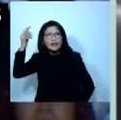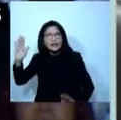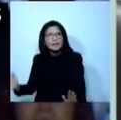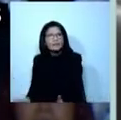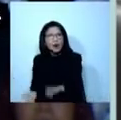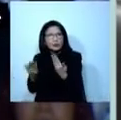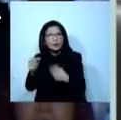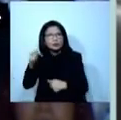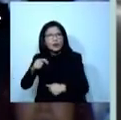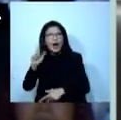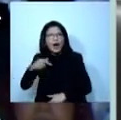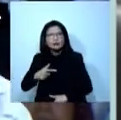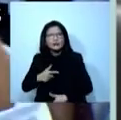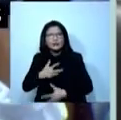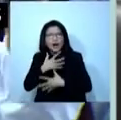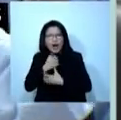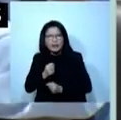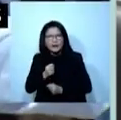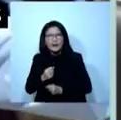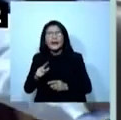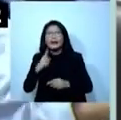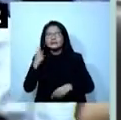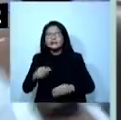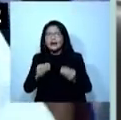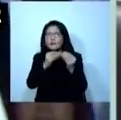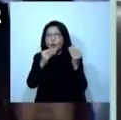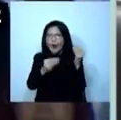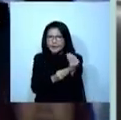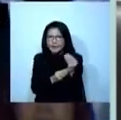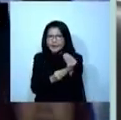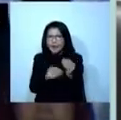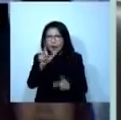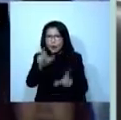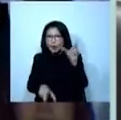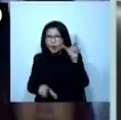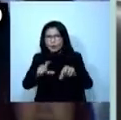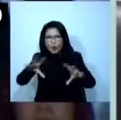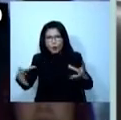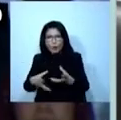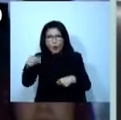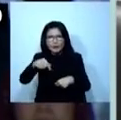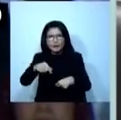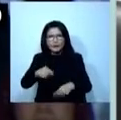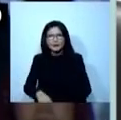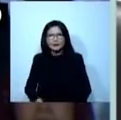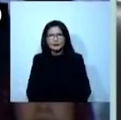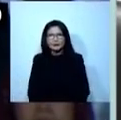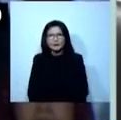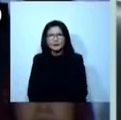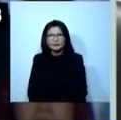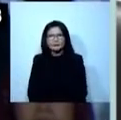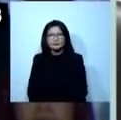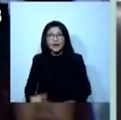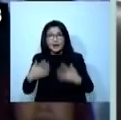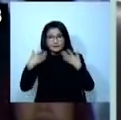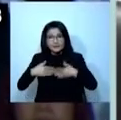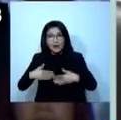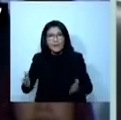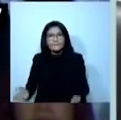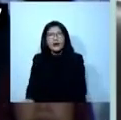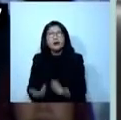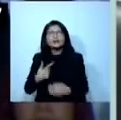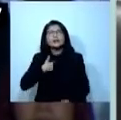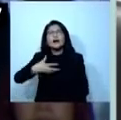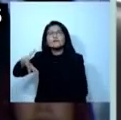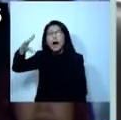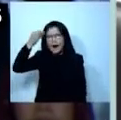tapi saya harus apresiasi juga ke Mas Anies soal bagaimana yang bersangkutan tidak terprovokasi ketika Pak Prabowo menyerang